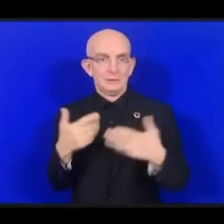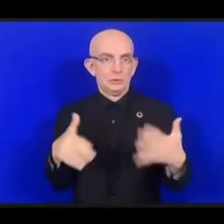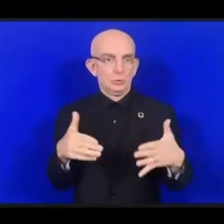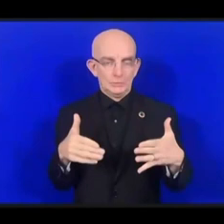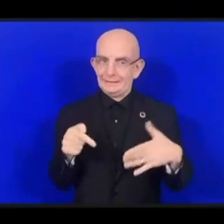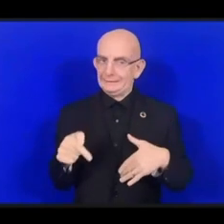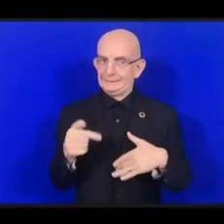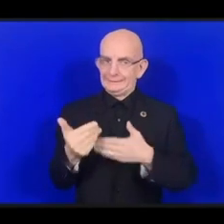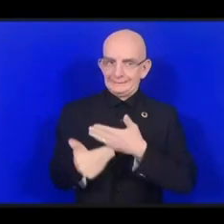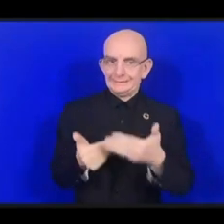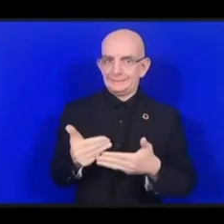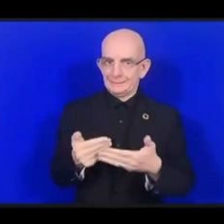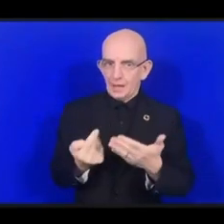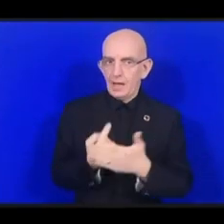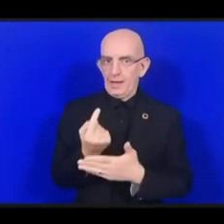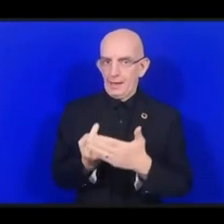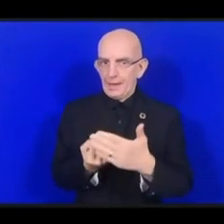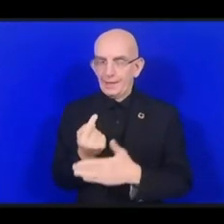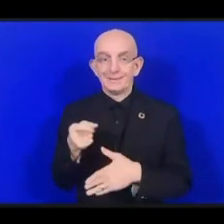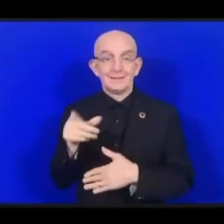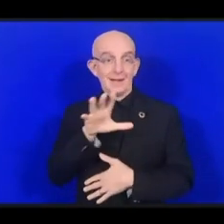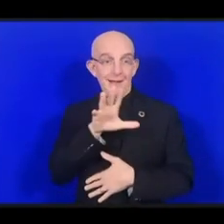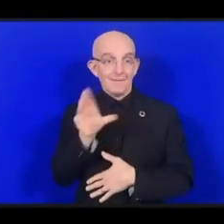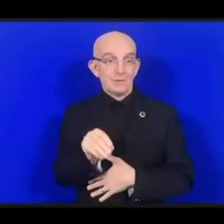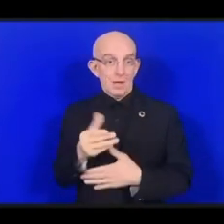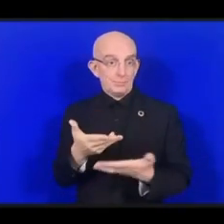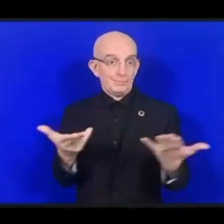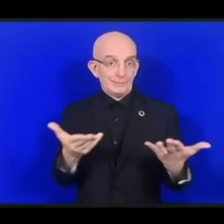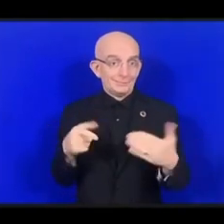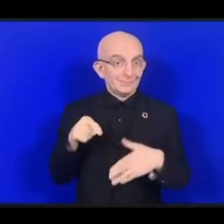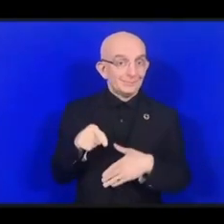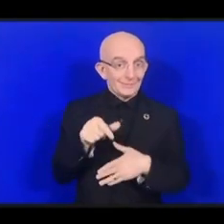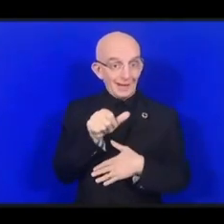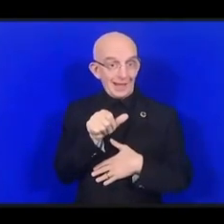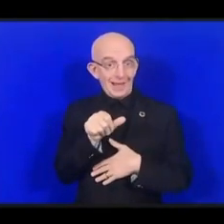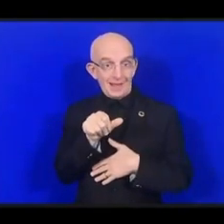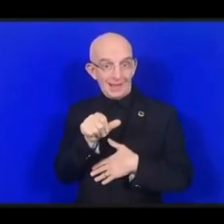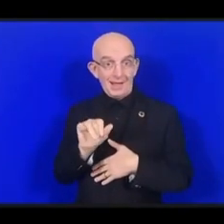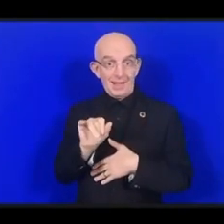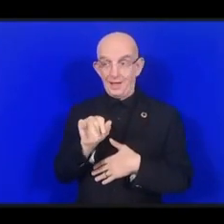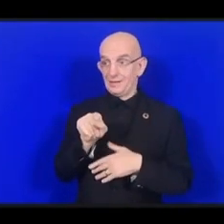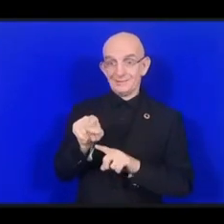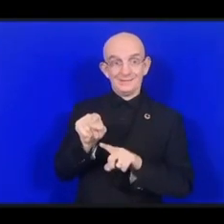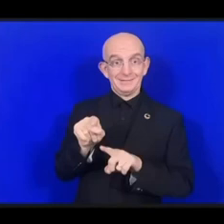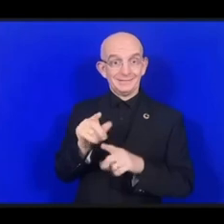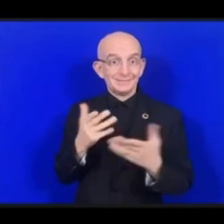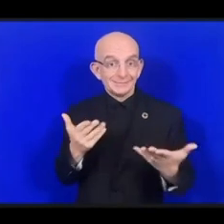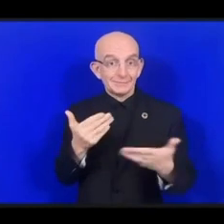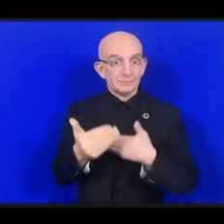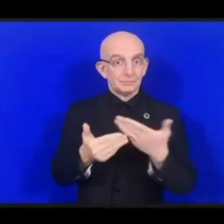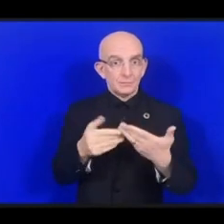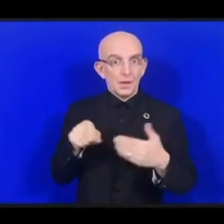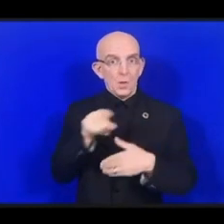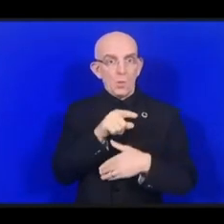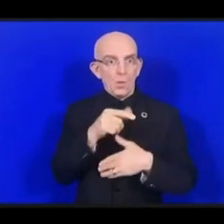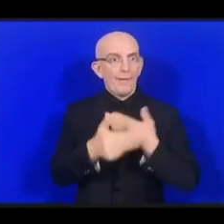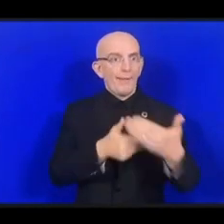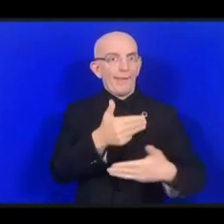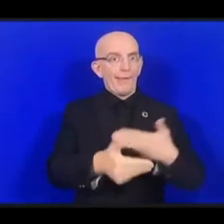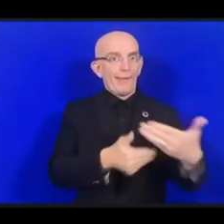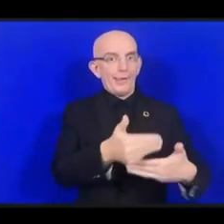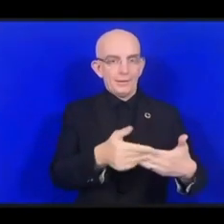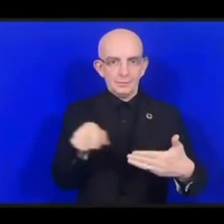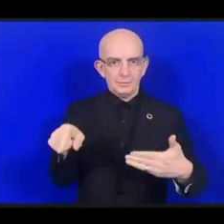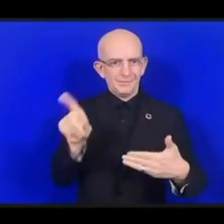هذه الحاله فاذا هناك منتديات مختلفه متعدده الاطراف مثل منتدى حكمه